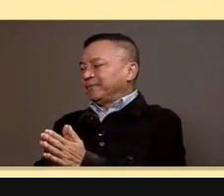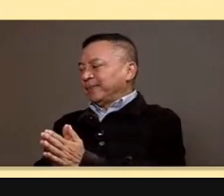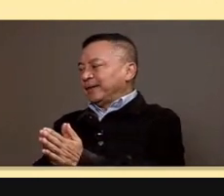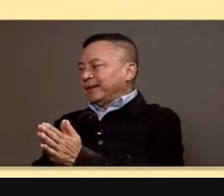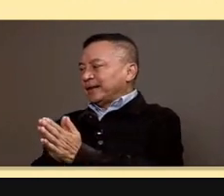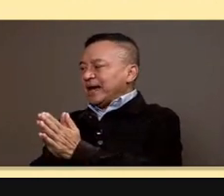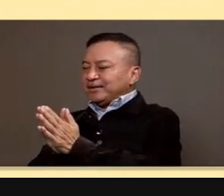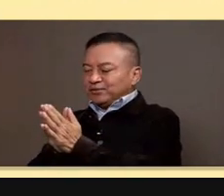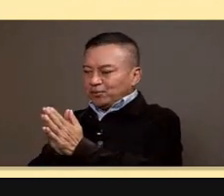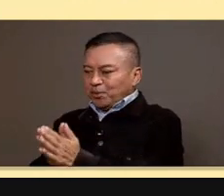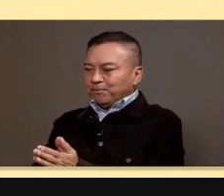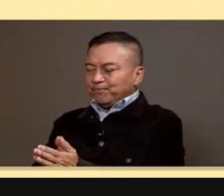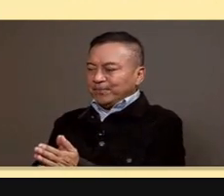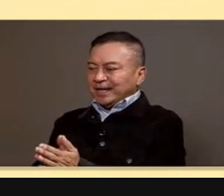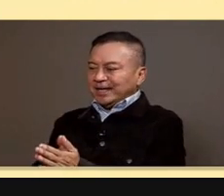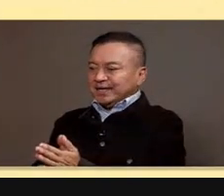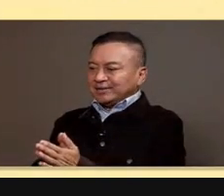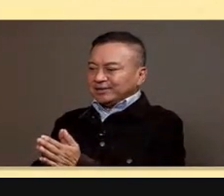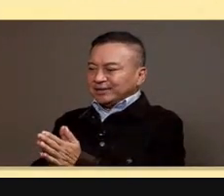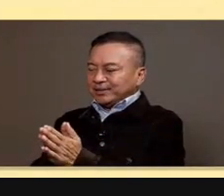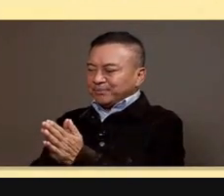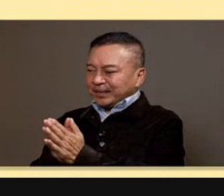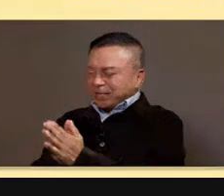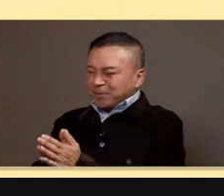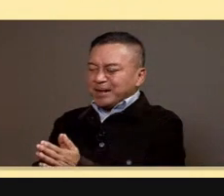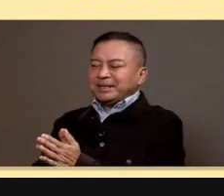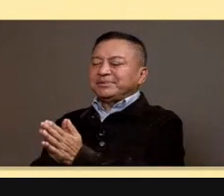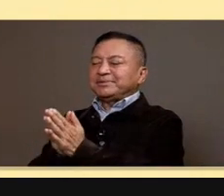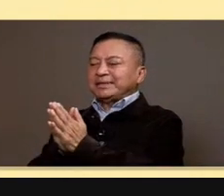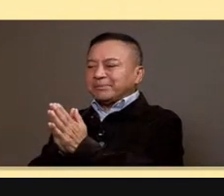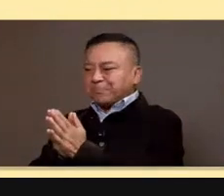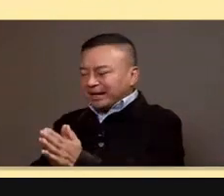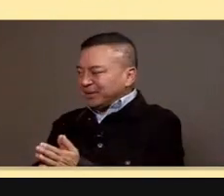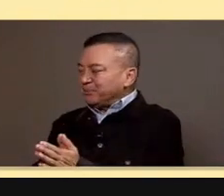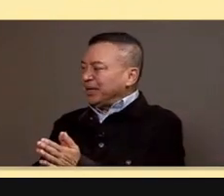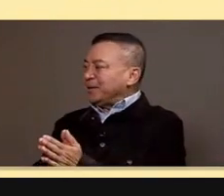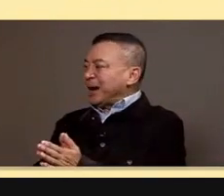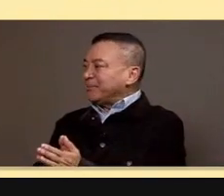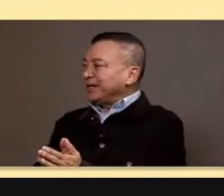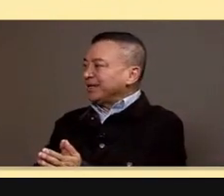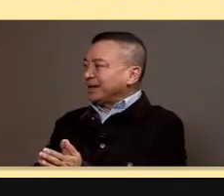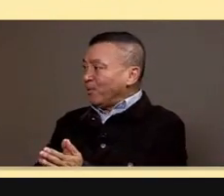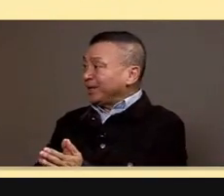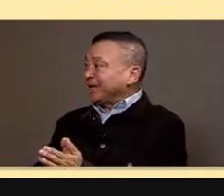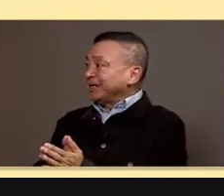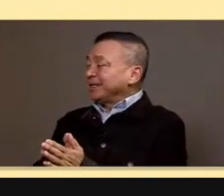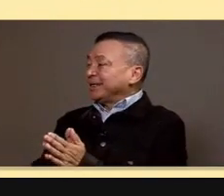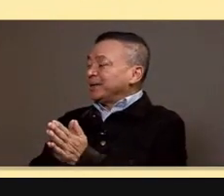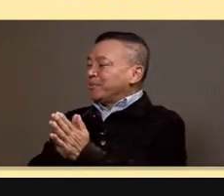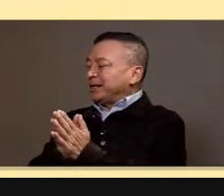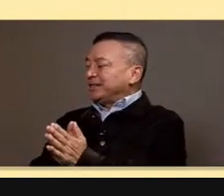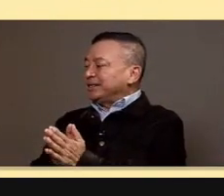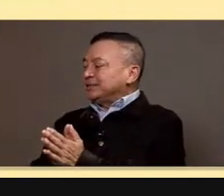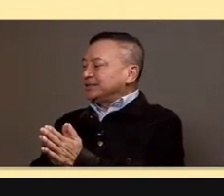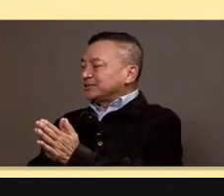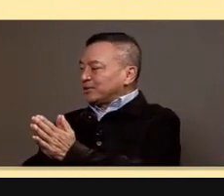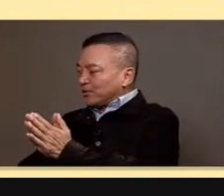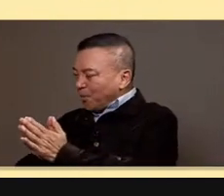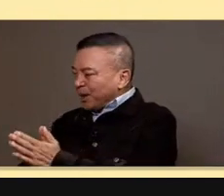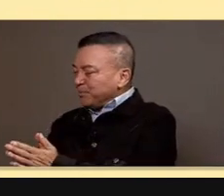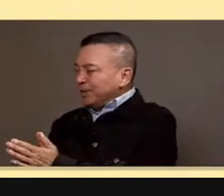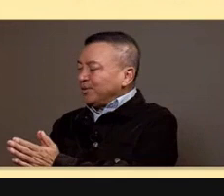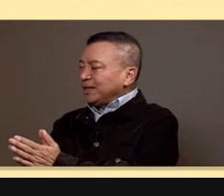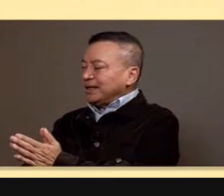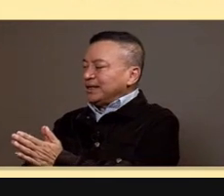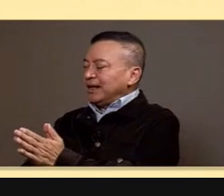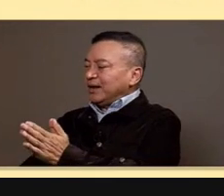ทิ้งการสู้รบในประเทศพม่าที่780ปีที่ผ่านมาเนี่ยทั้งหมดเนี่ยมันคือร